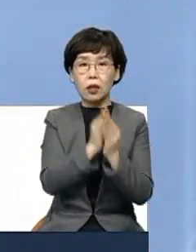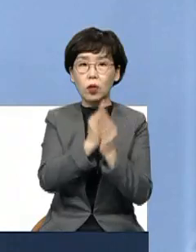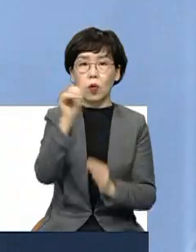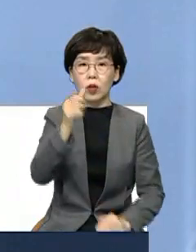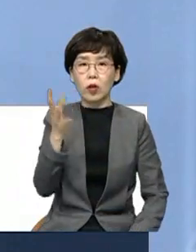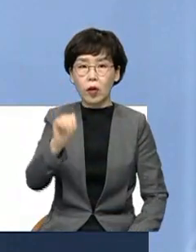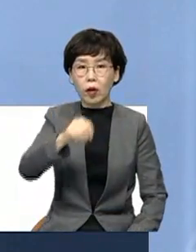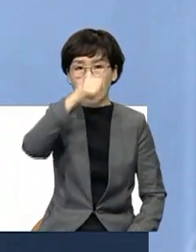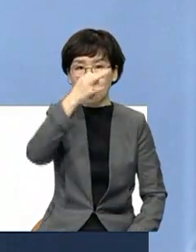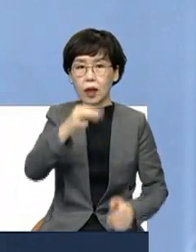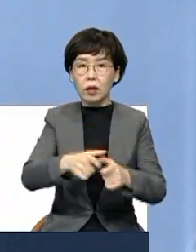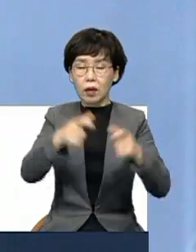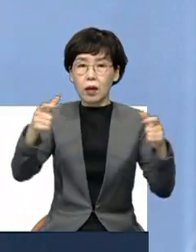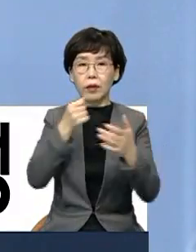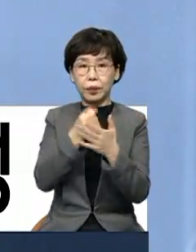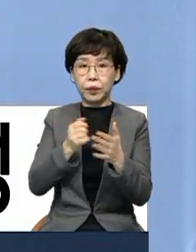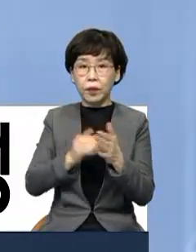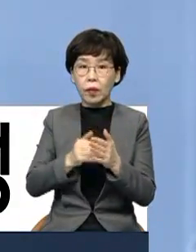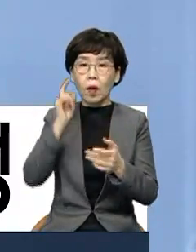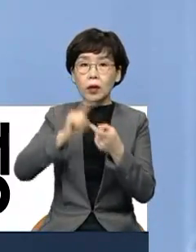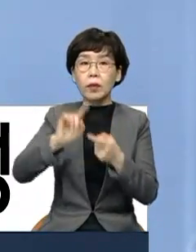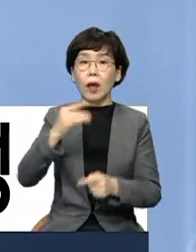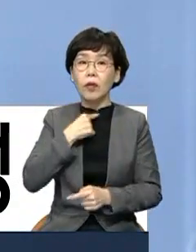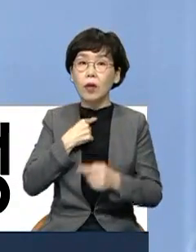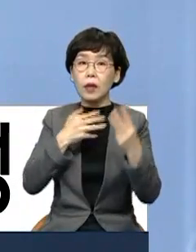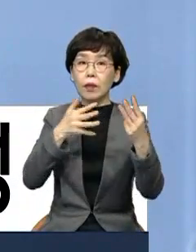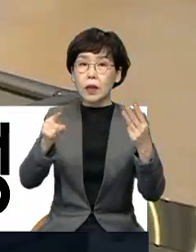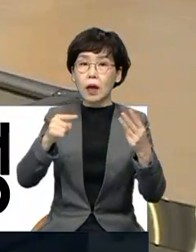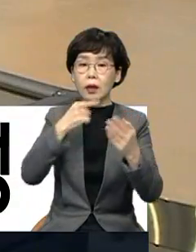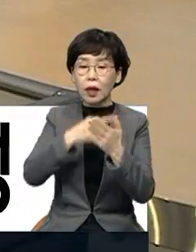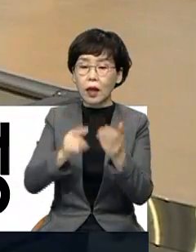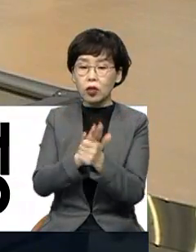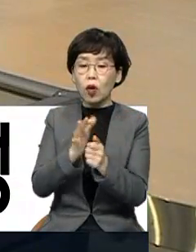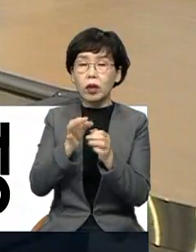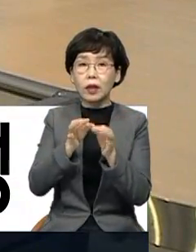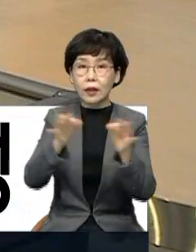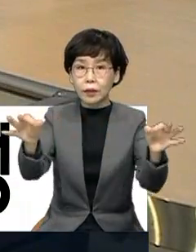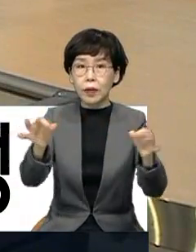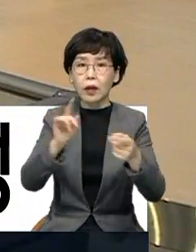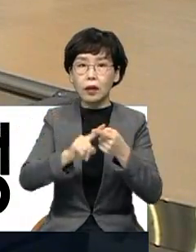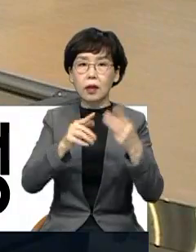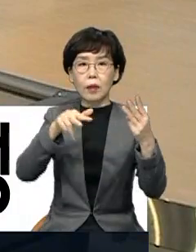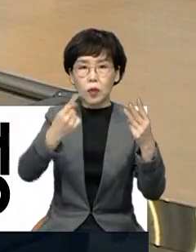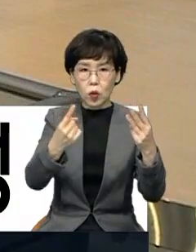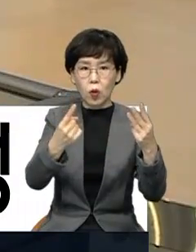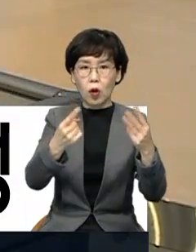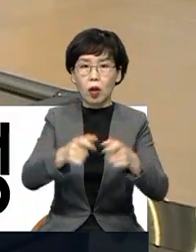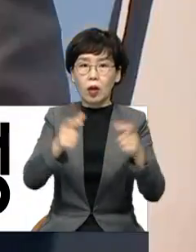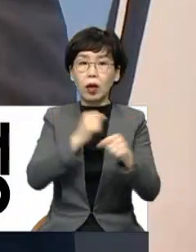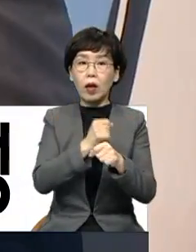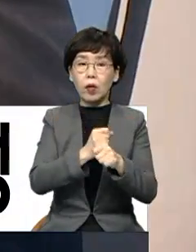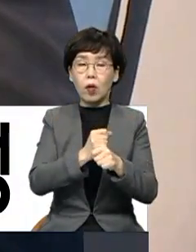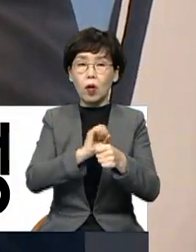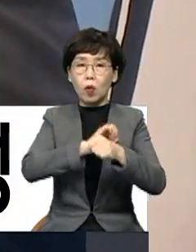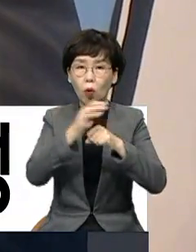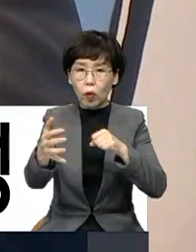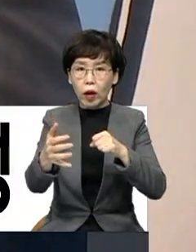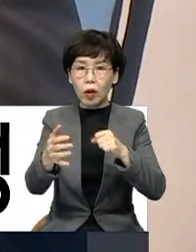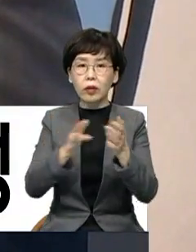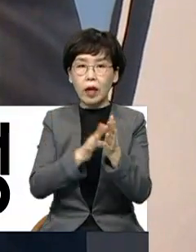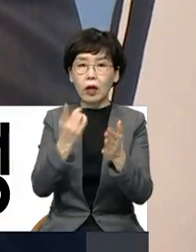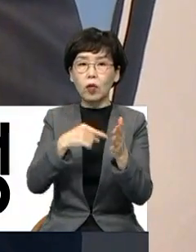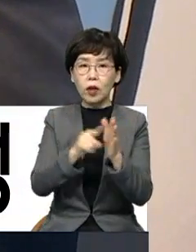결정했습니다. 관심이 집중됐던 3차 재난지원금과 관련해선 3조 원을 반영하기로 했고 코로나19 백신 확보를 위해서 9천억 원의 예산을